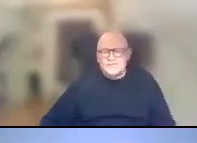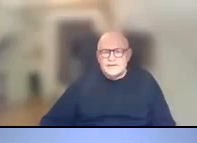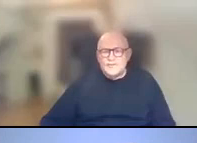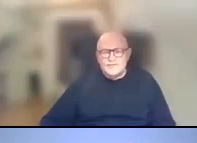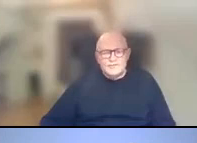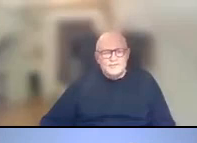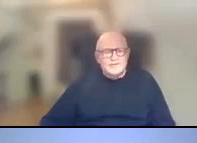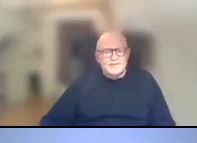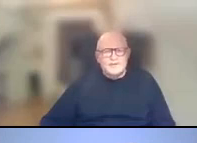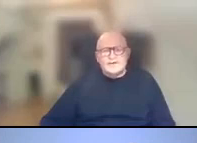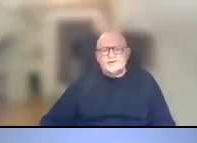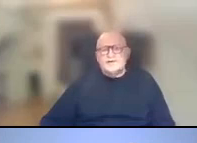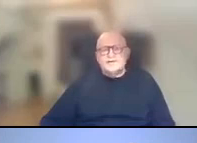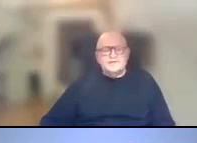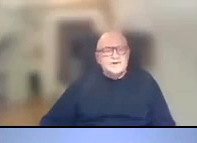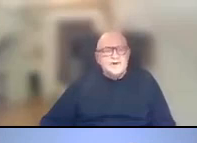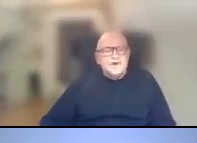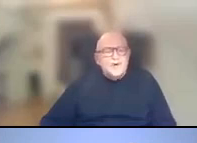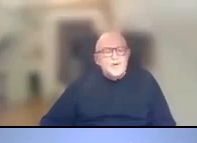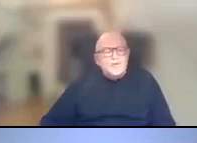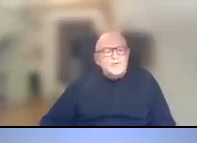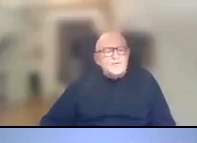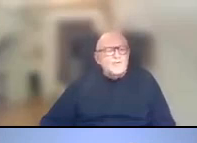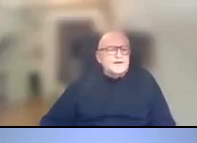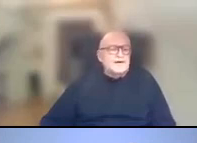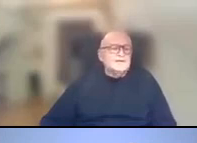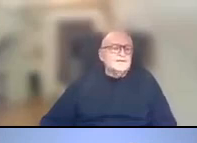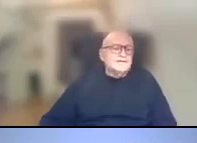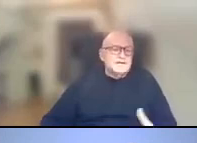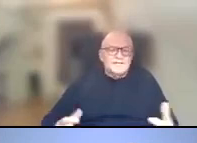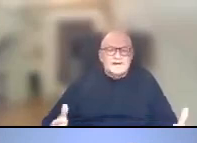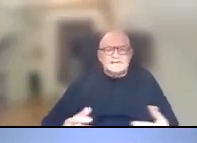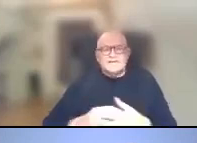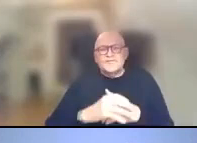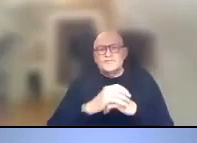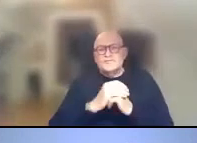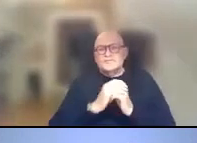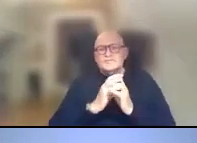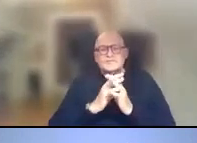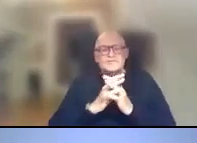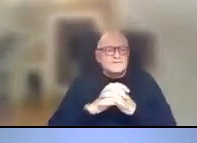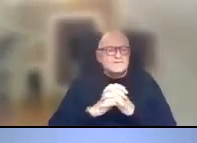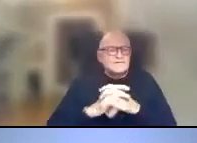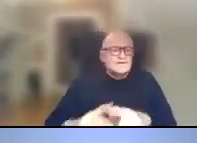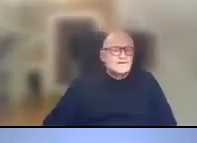ist mühsam und anstrengend. Und man kann, jeder weiß das von